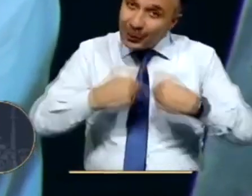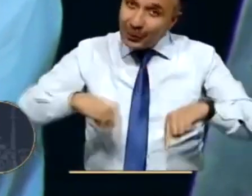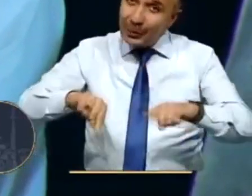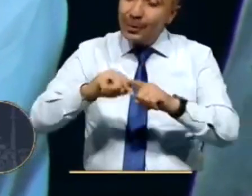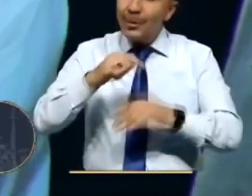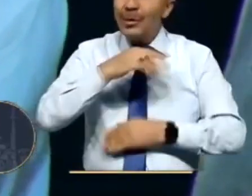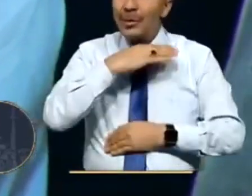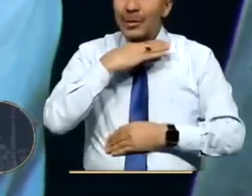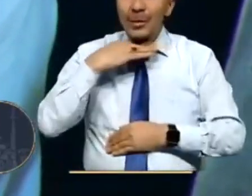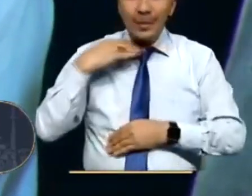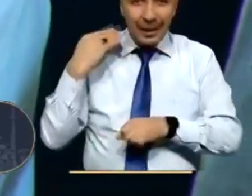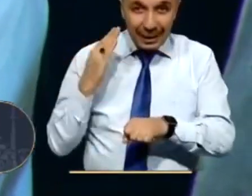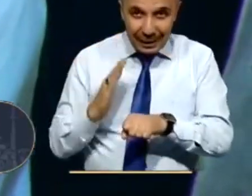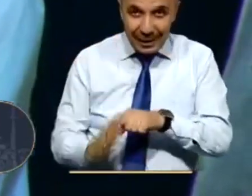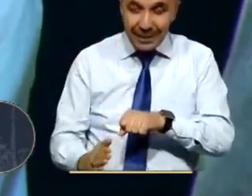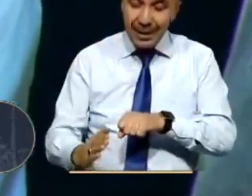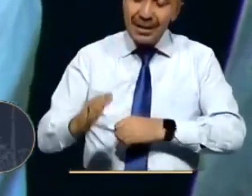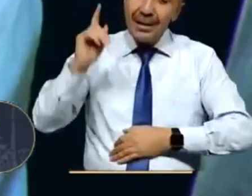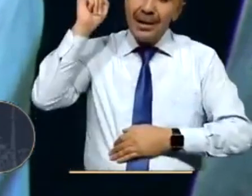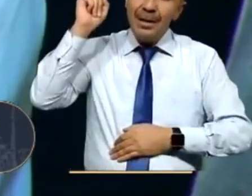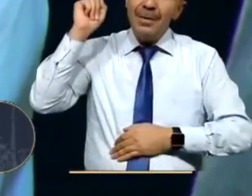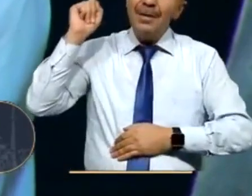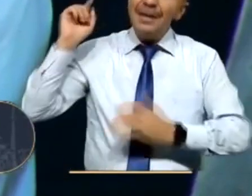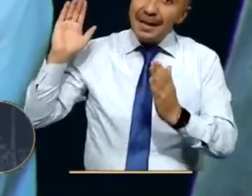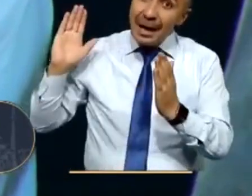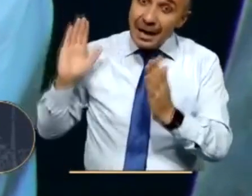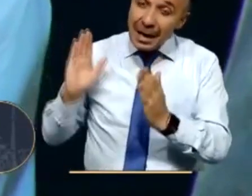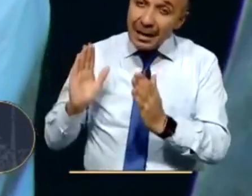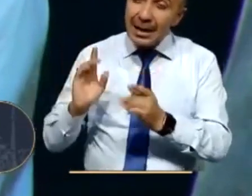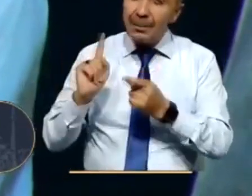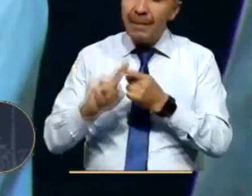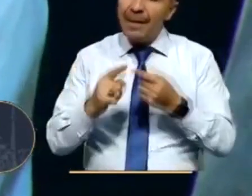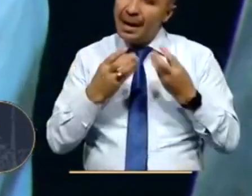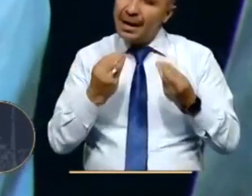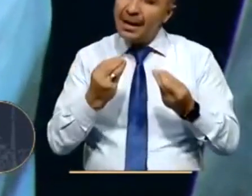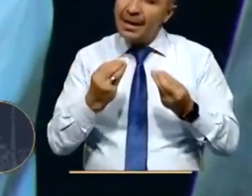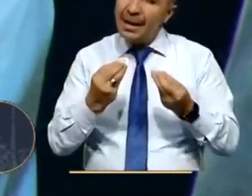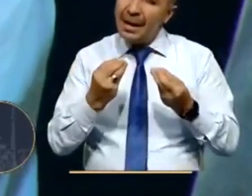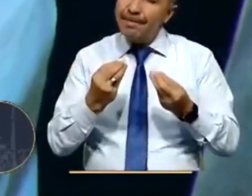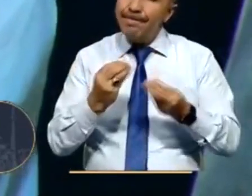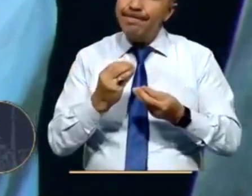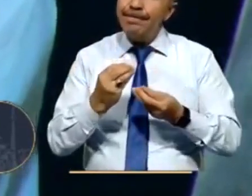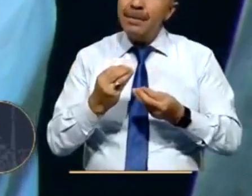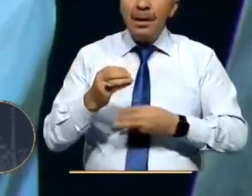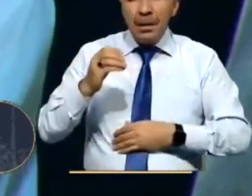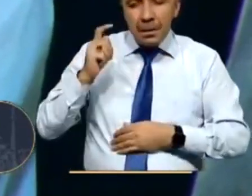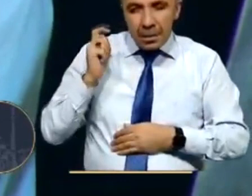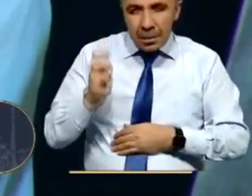Kurban, Rabbimize yaklaşma ve iyiye, güzele,